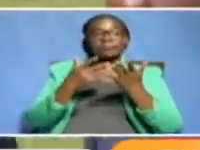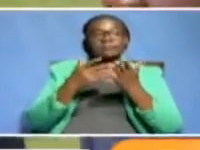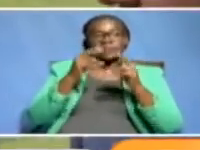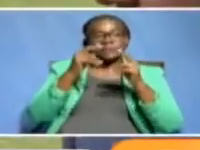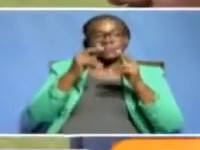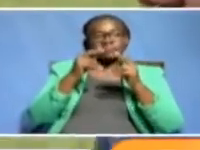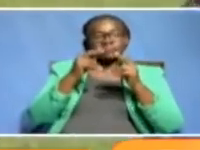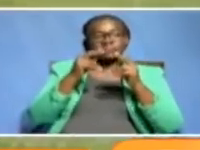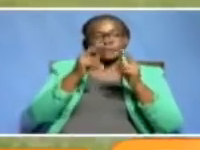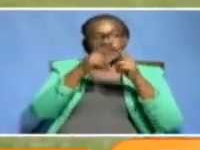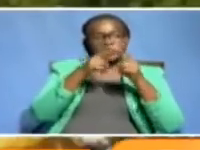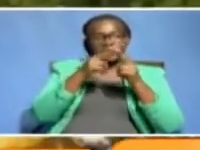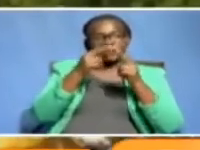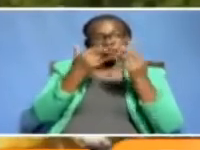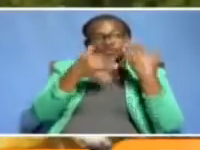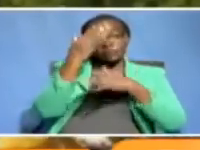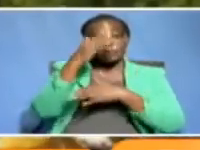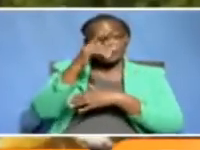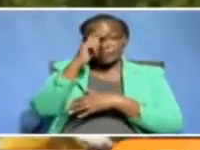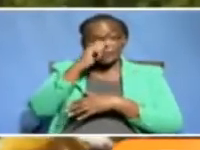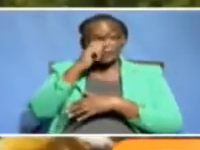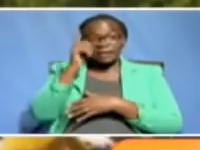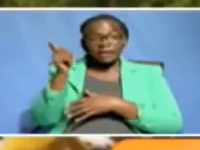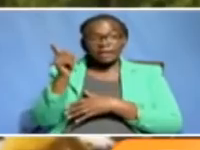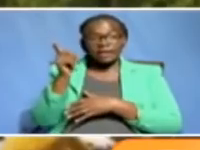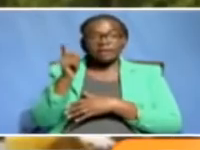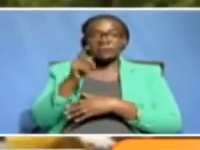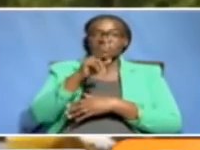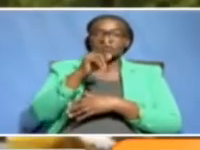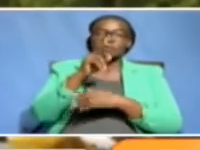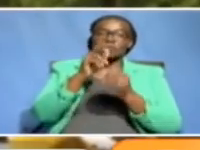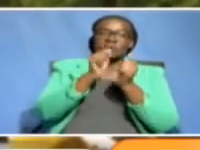kule Tanzania. Ni mwaka